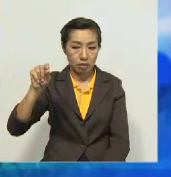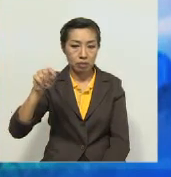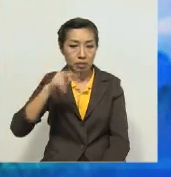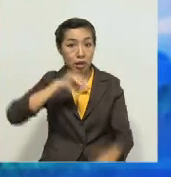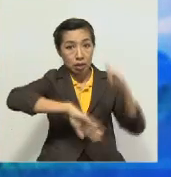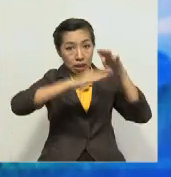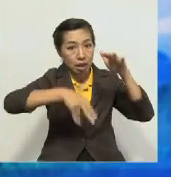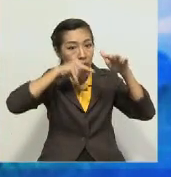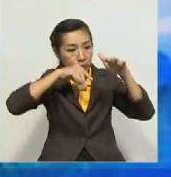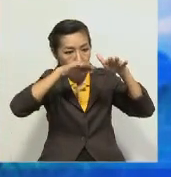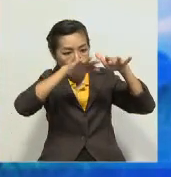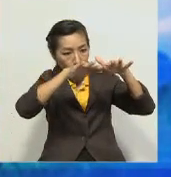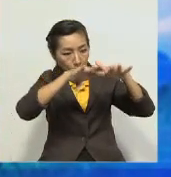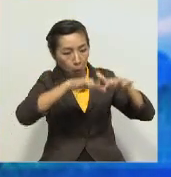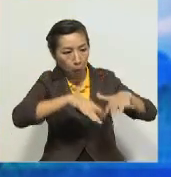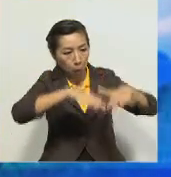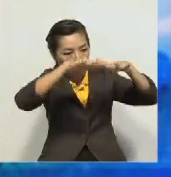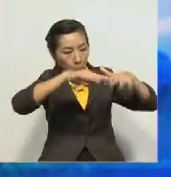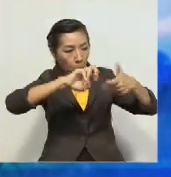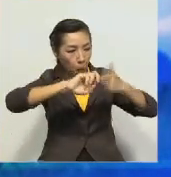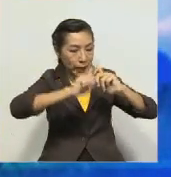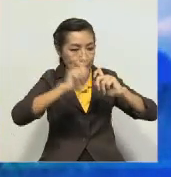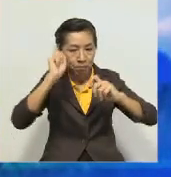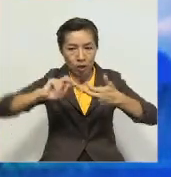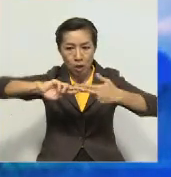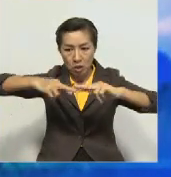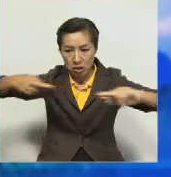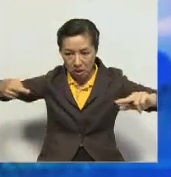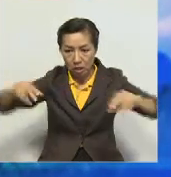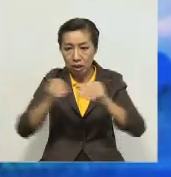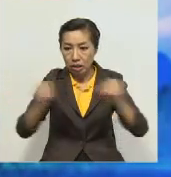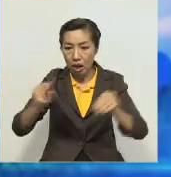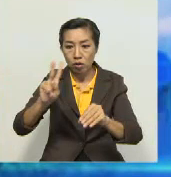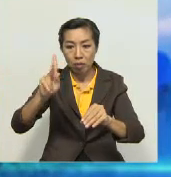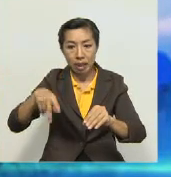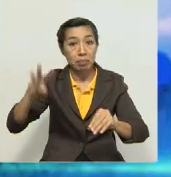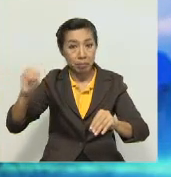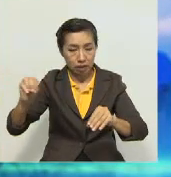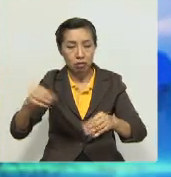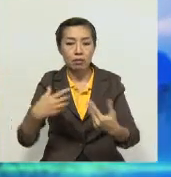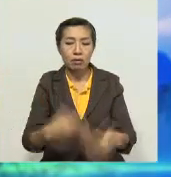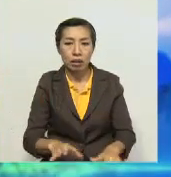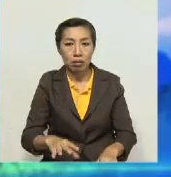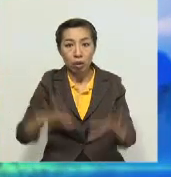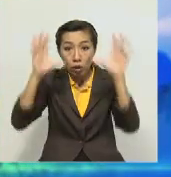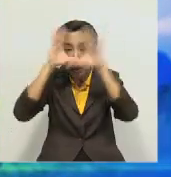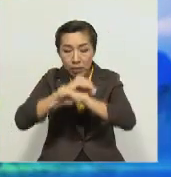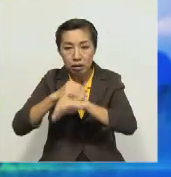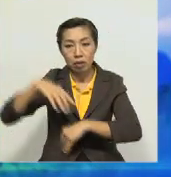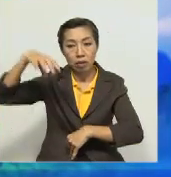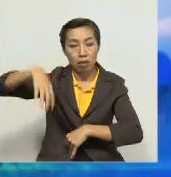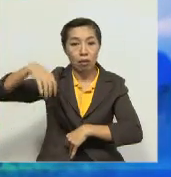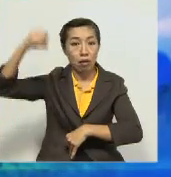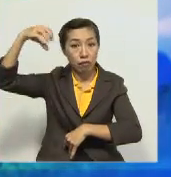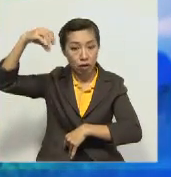ร. ระดับน้ำภายในถ้ำอยู่ในระดบวิกริจต้องการเชอกู้ภายยาว 2,000 เมตรและไหนช่วคำ การไฟฟาส่วนภูมิภาค